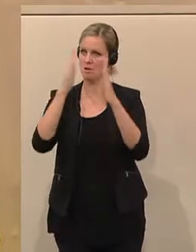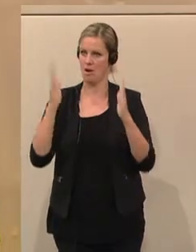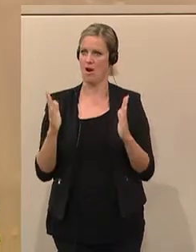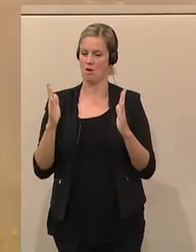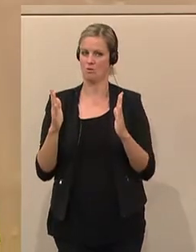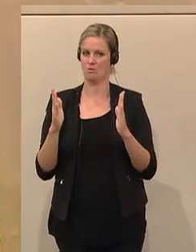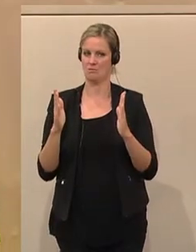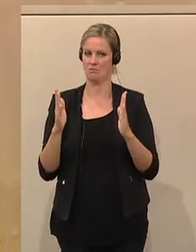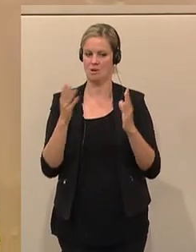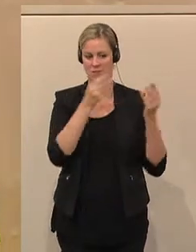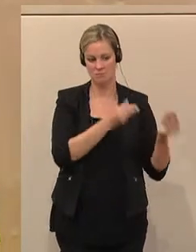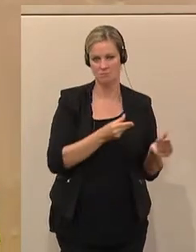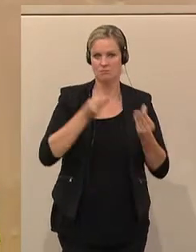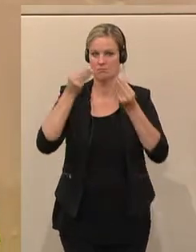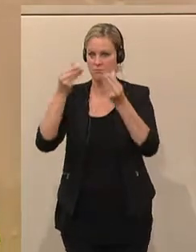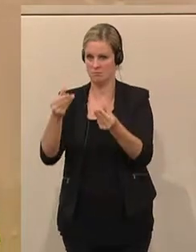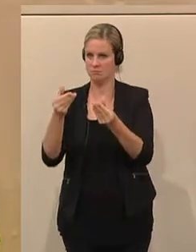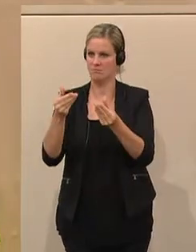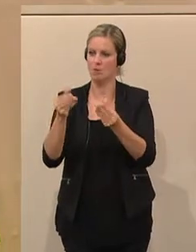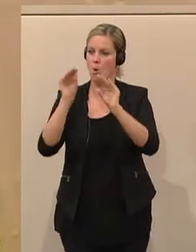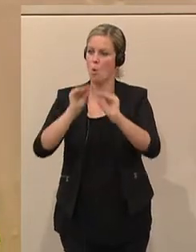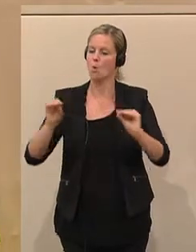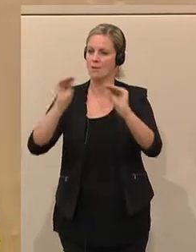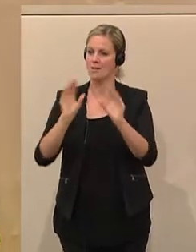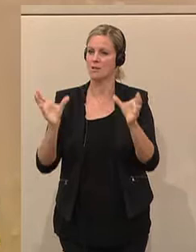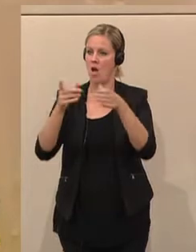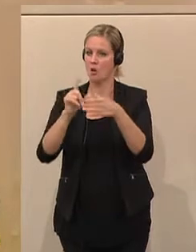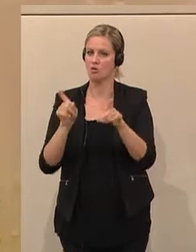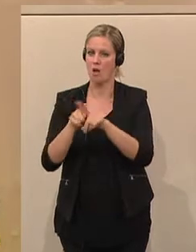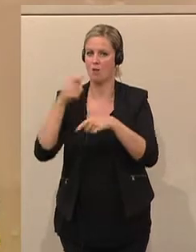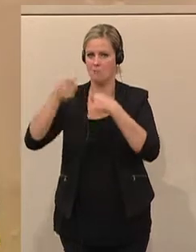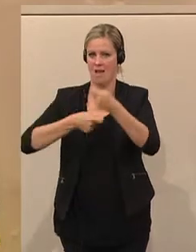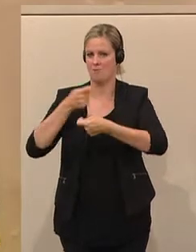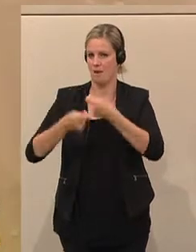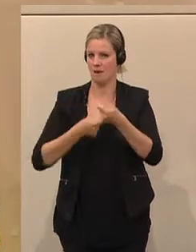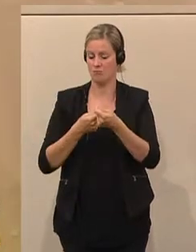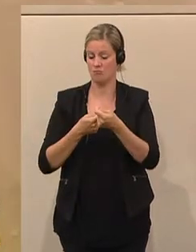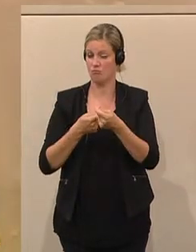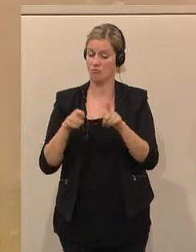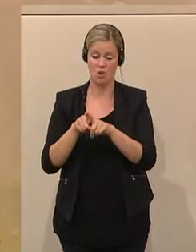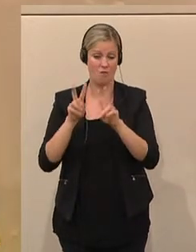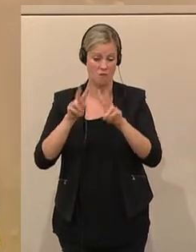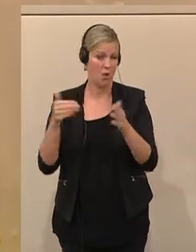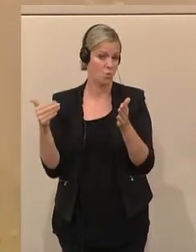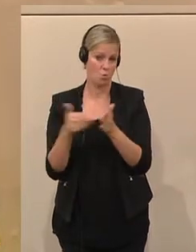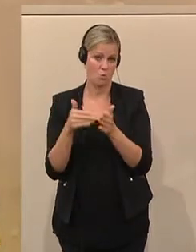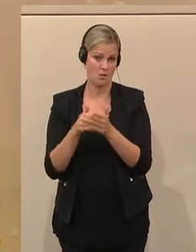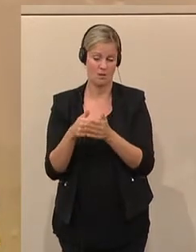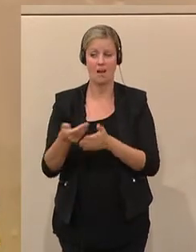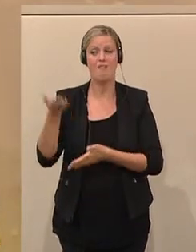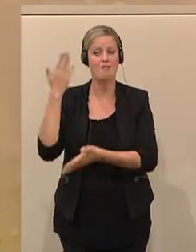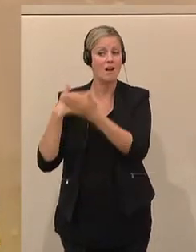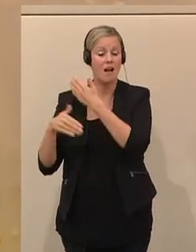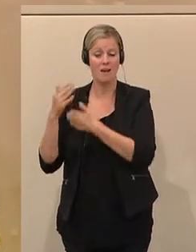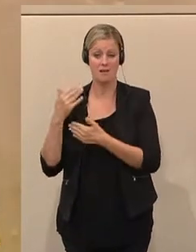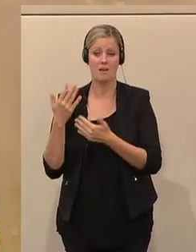ihre Anliegen im Unterrichtsausschuss auch behandeln. Und meiner Meinung nach ist es auch notwendig. Die Vergangenheit hat gezeigt, dass